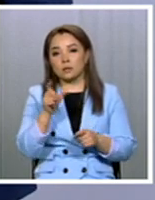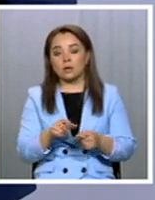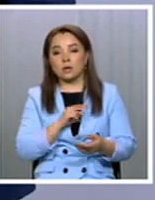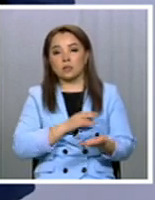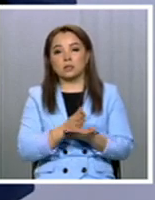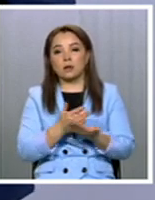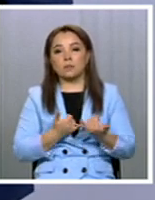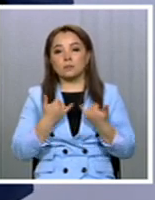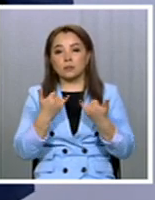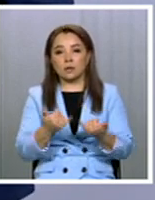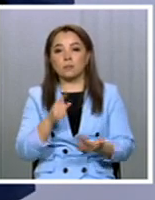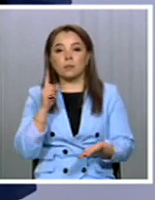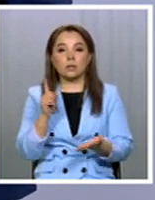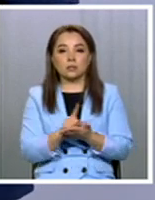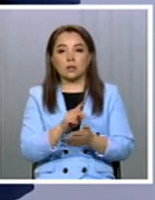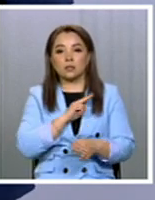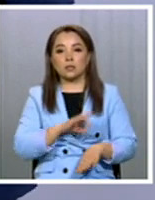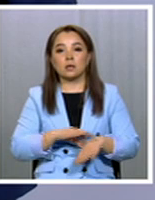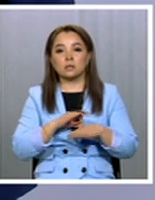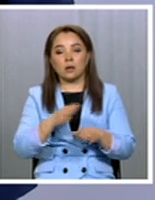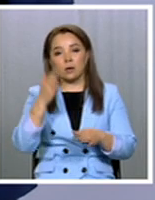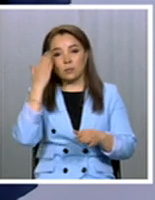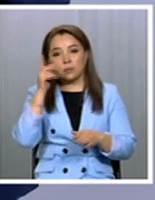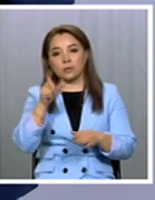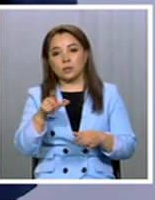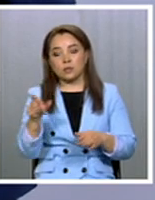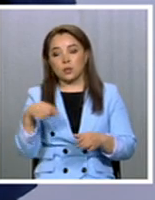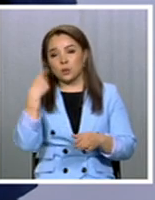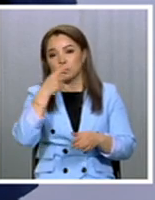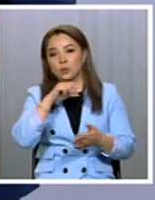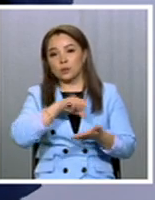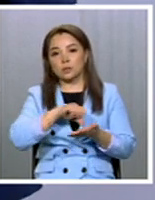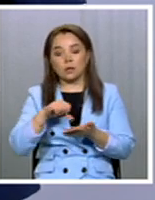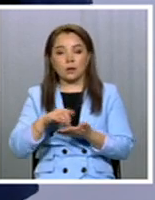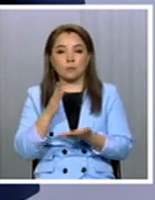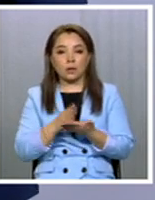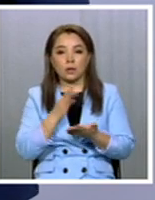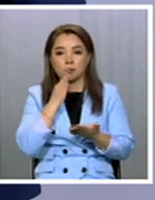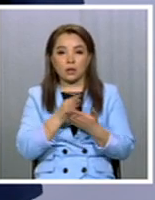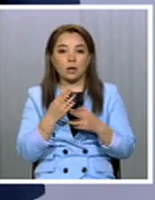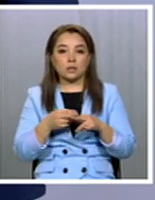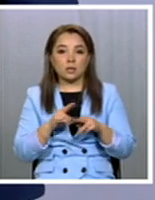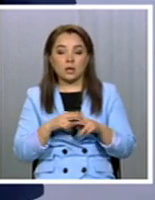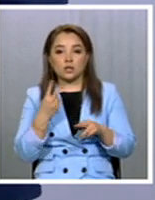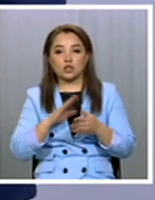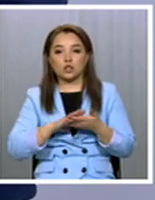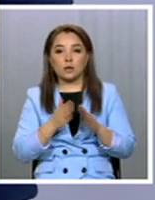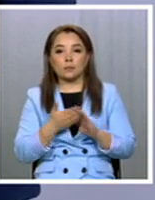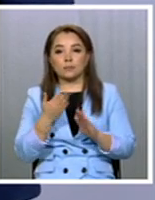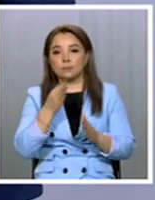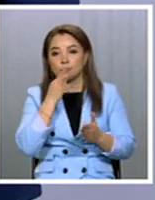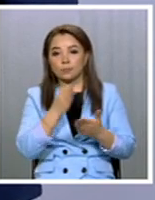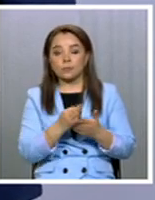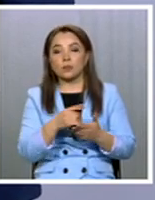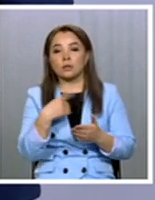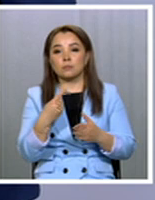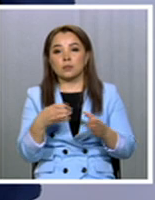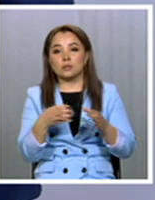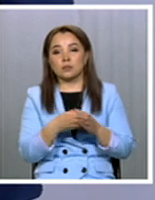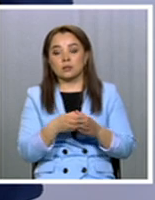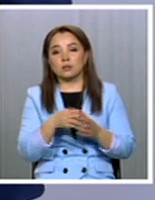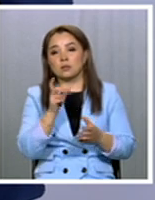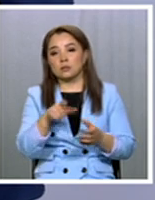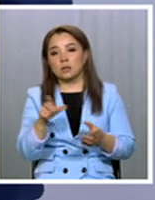етуді парыз санаған дарынды тұлғаларының бар екені. Екінші жағынан қарастырсақ, бір қатар зиялы